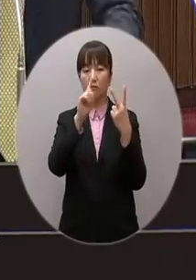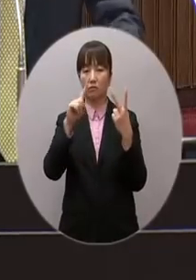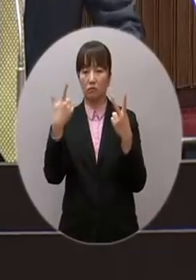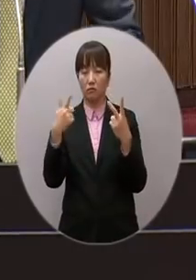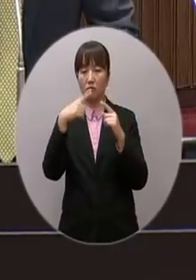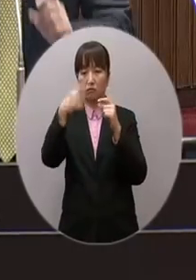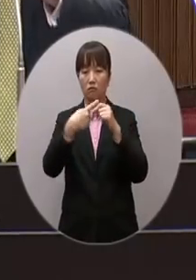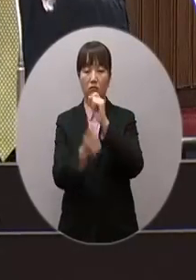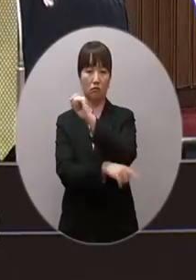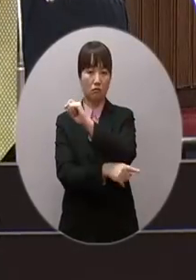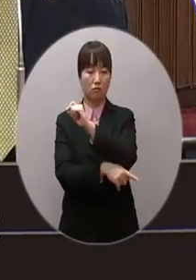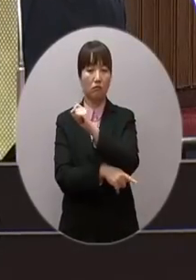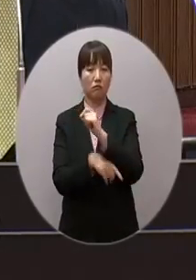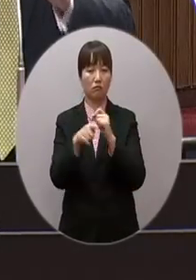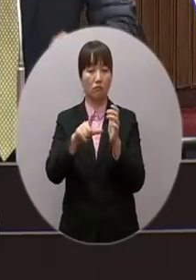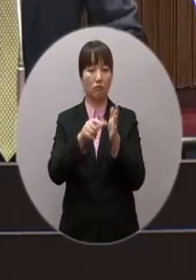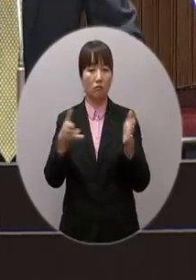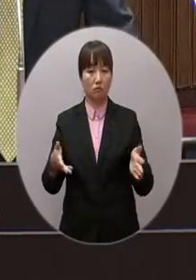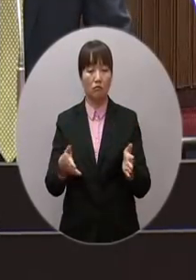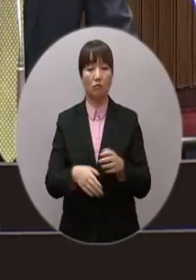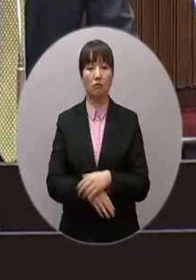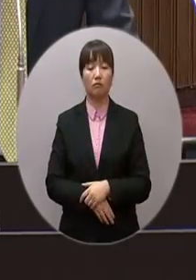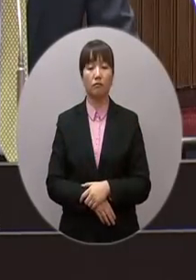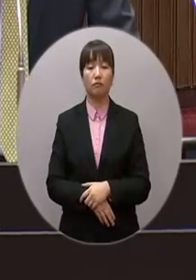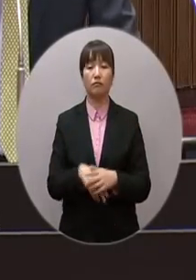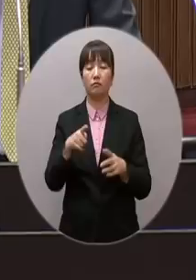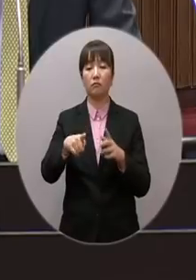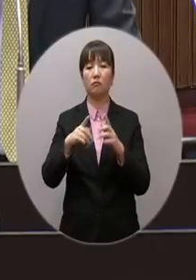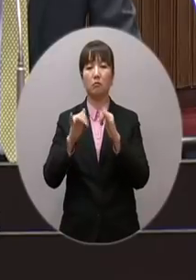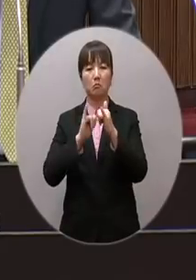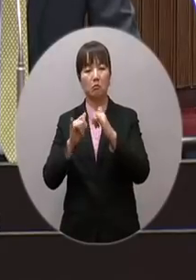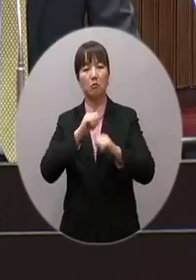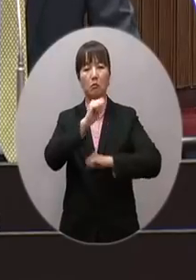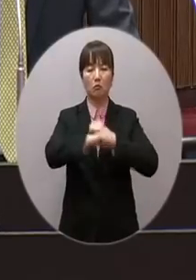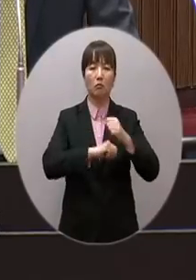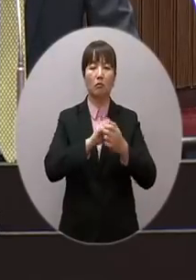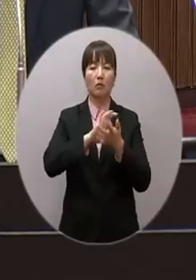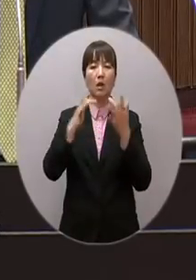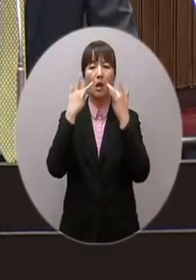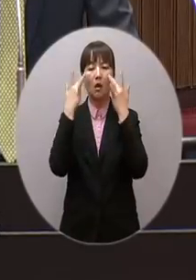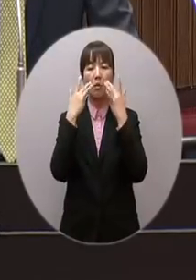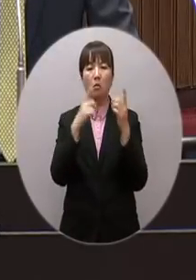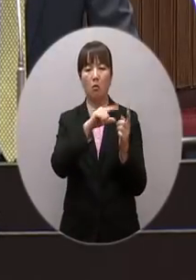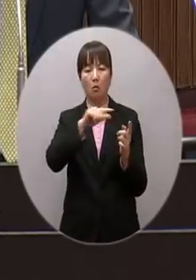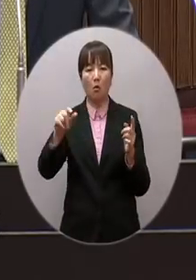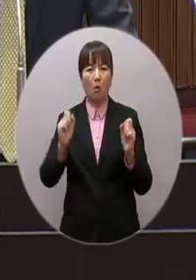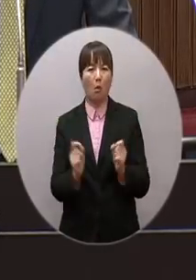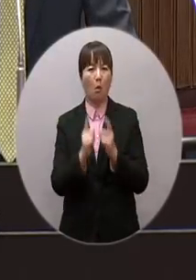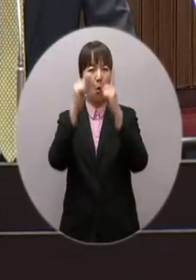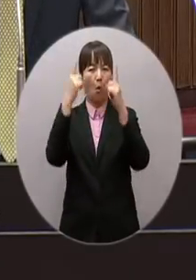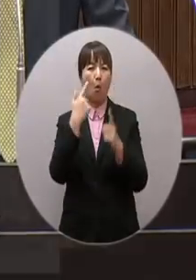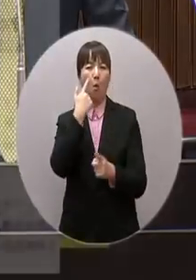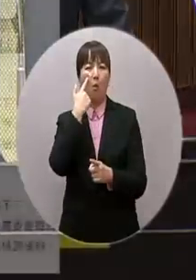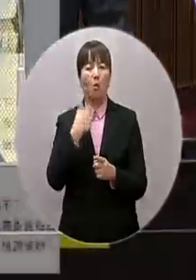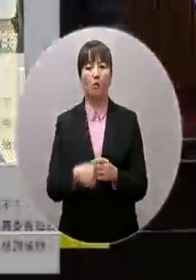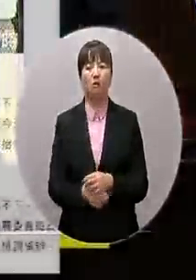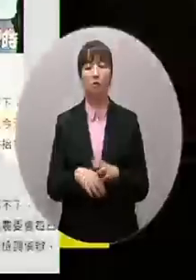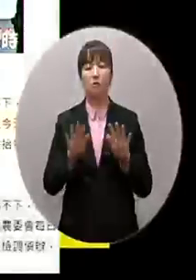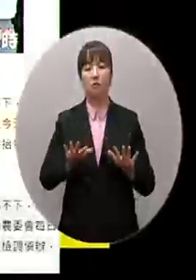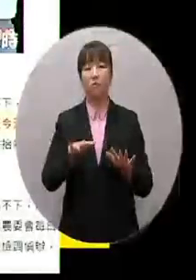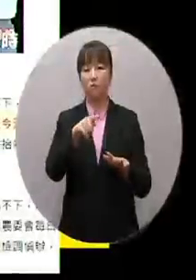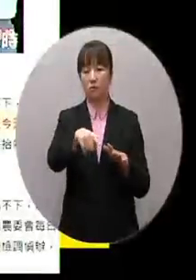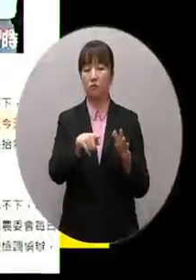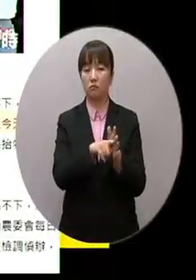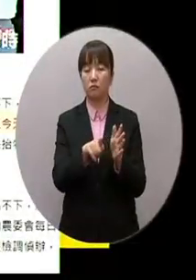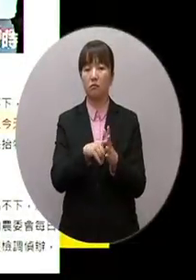年底的时候，那个时候民生物资，特别是菜价，飙得非常的高。我们那